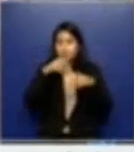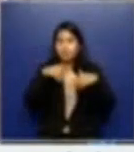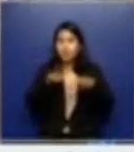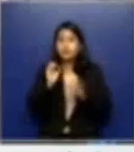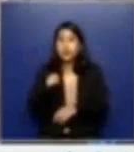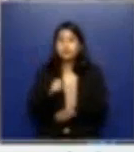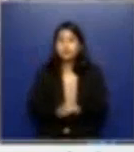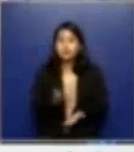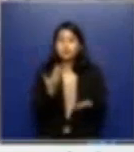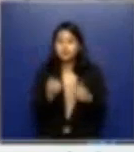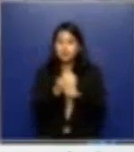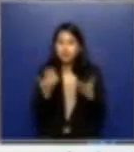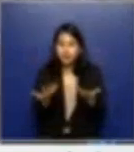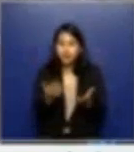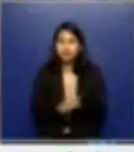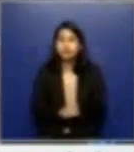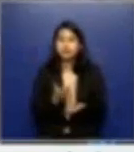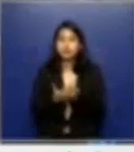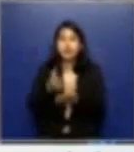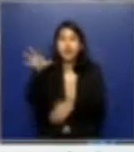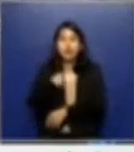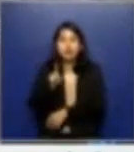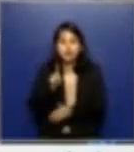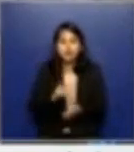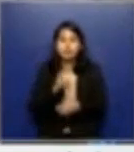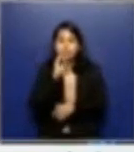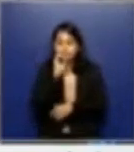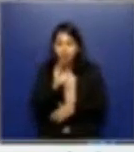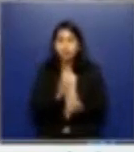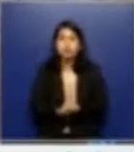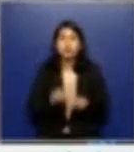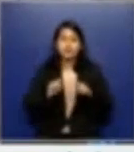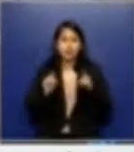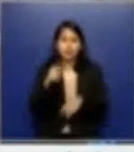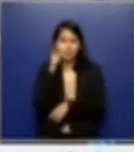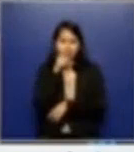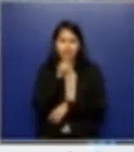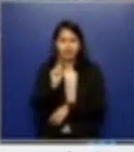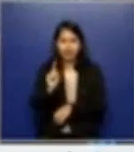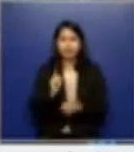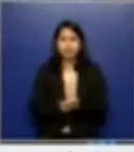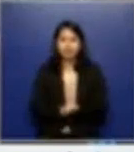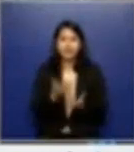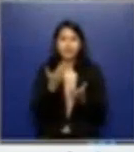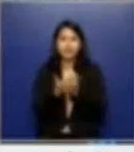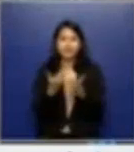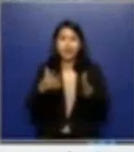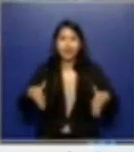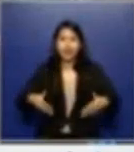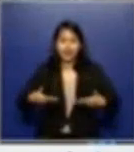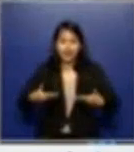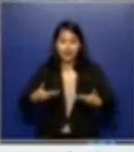ครับหรือท่านจะเยียวยาท่านก็บอกว่าเอาเงินมาจากไหนแต่สิ่งซึ่งมันไม่ปกติก็คือรายได้มันกลับเ